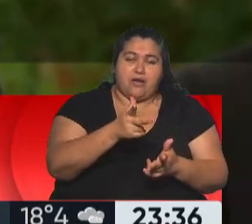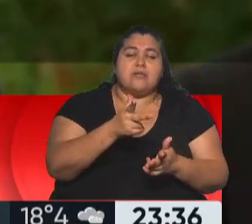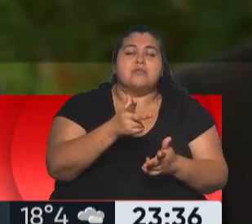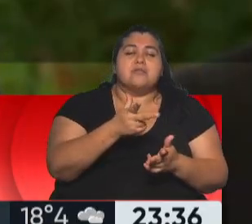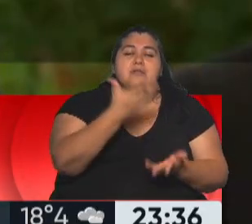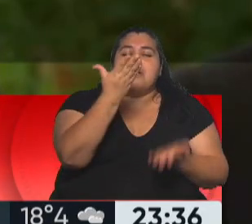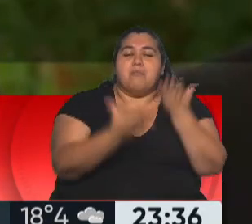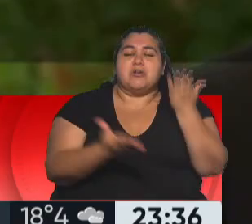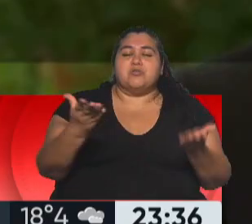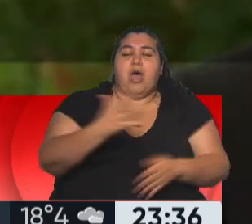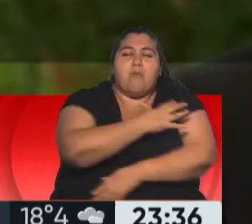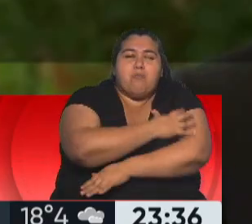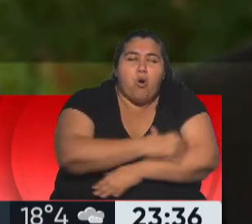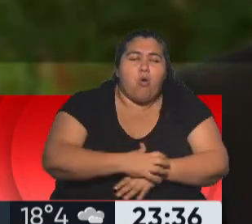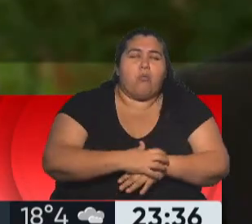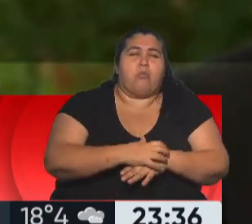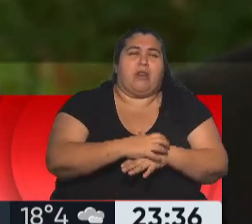poveri ed emarginati.